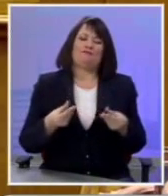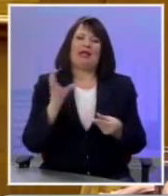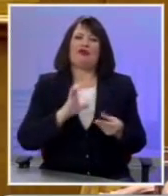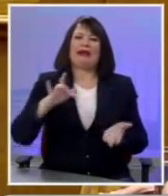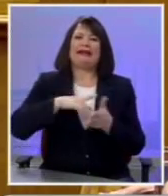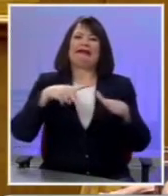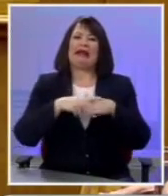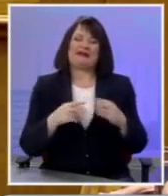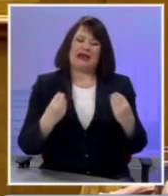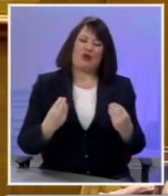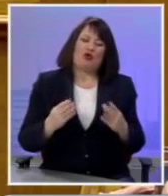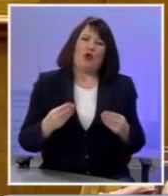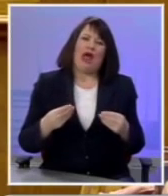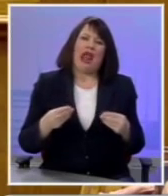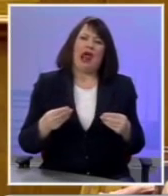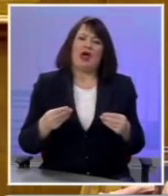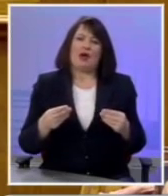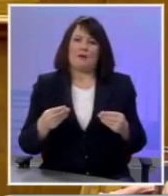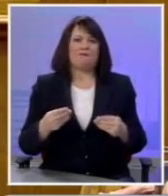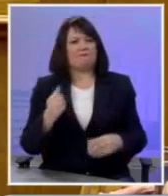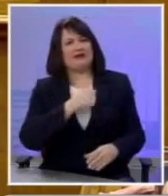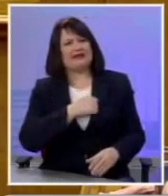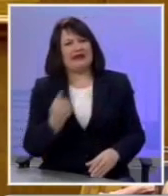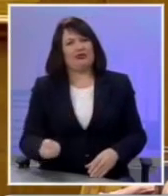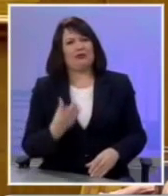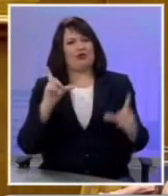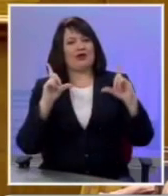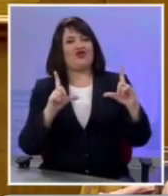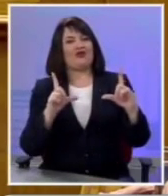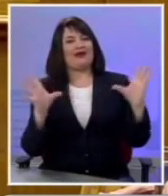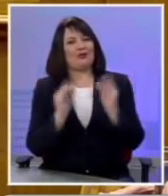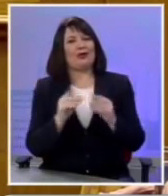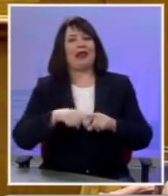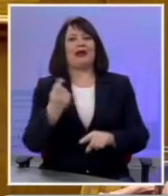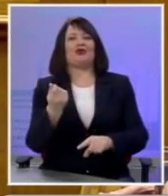Τράπεζας, που πιστεύουμε ότι θα δημιουργήσει μια τελείως νέα εικόνα για την ελληνική οικονομία.